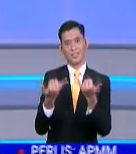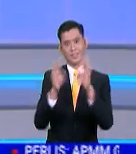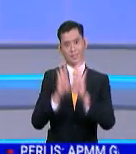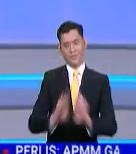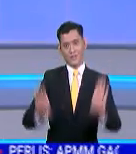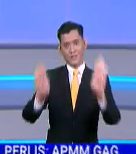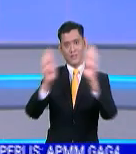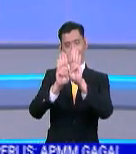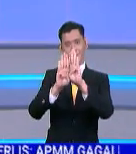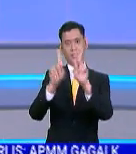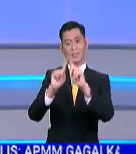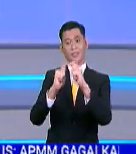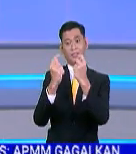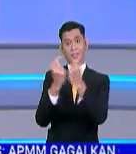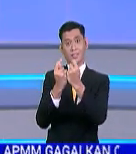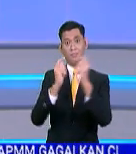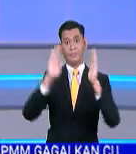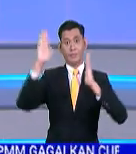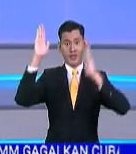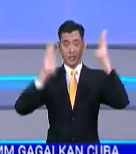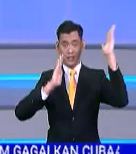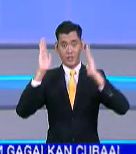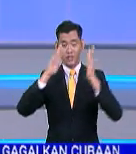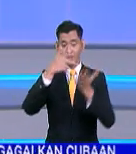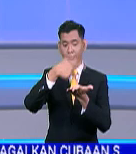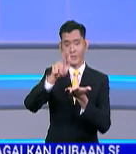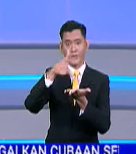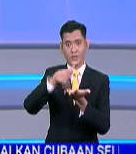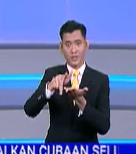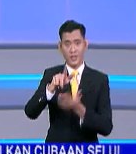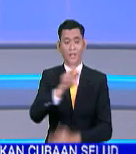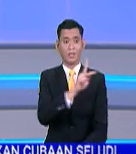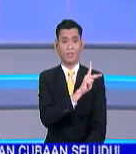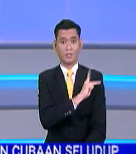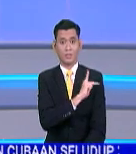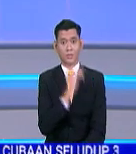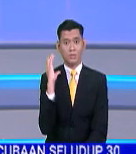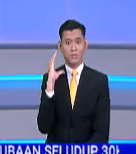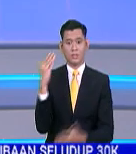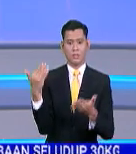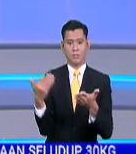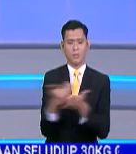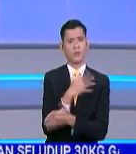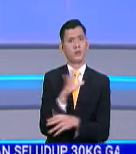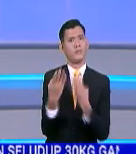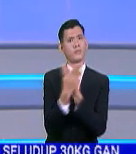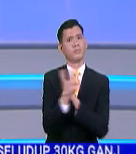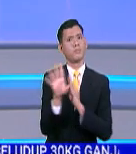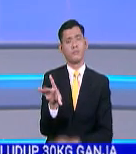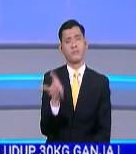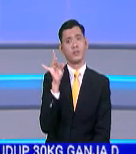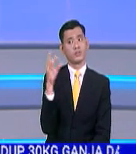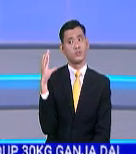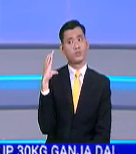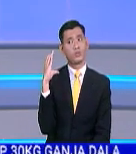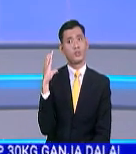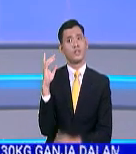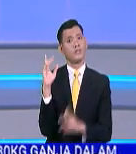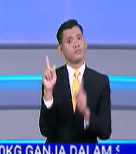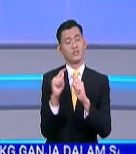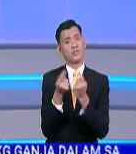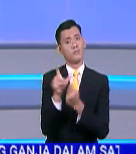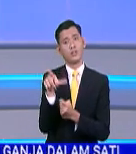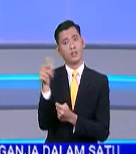skuad Harimau Melaya. Ketua Jurulatih baru skuad kebangsaan, Kim Pangon, bebas memilih mana-mana jurulatih kelab sebagai